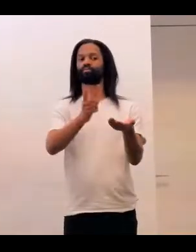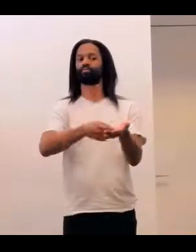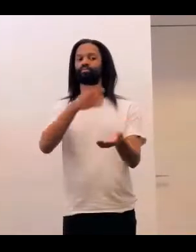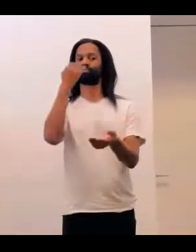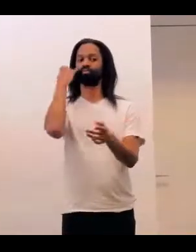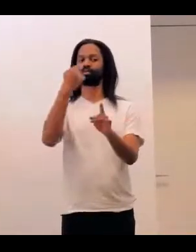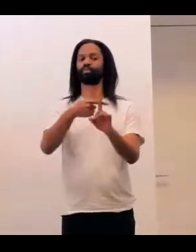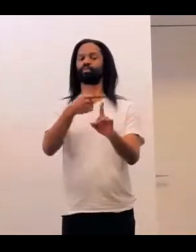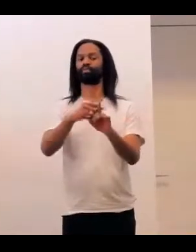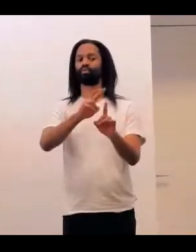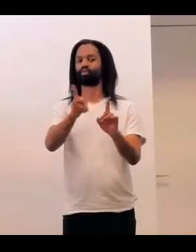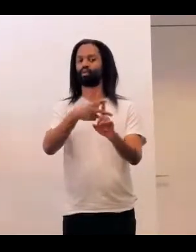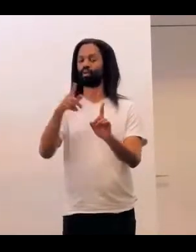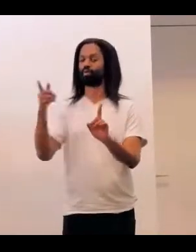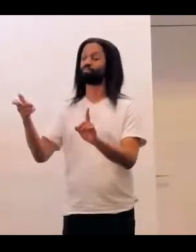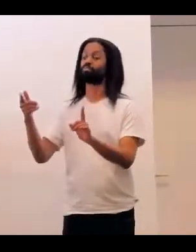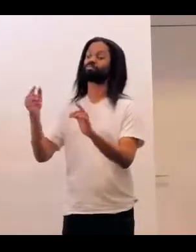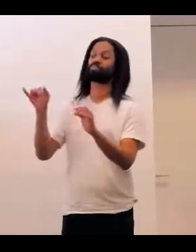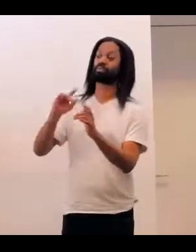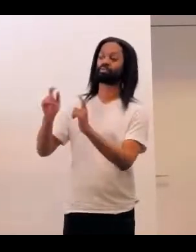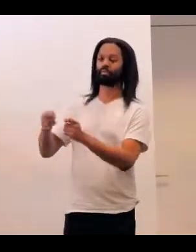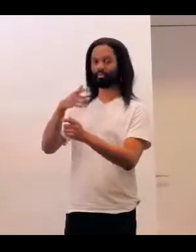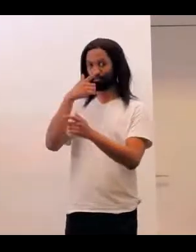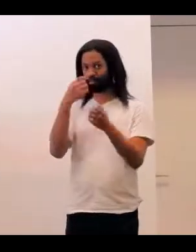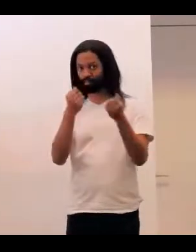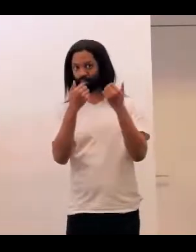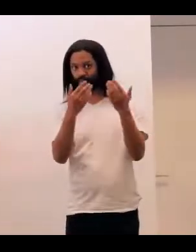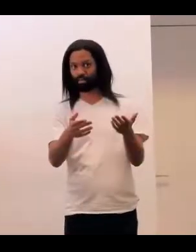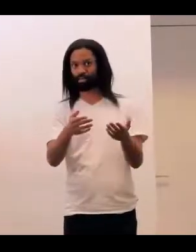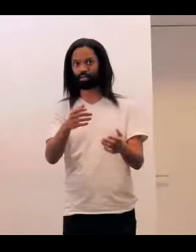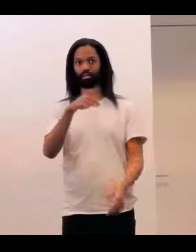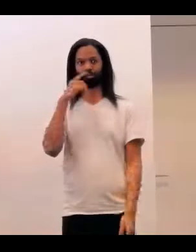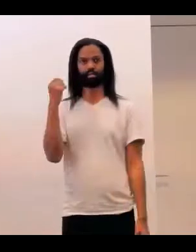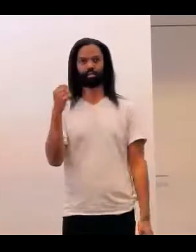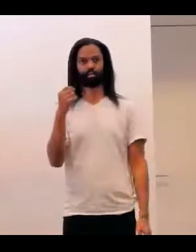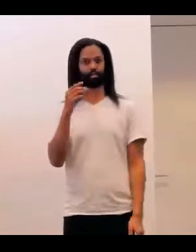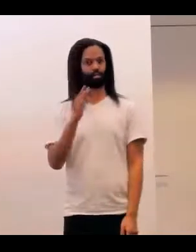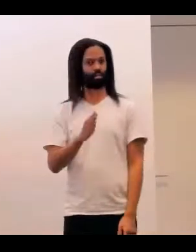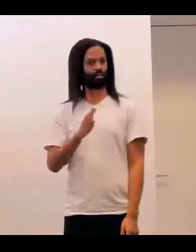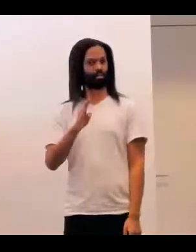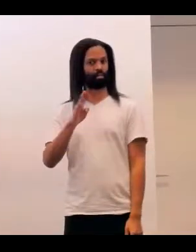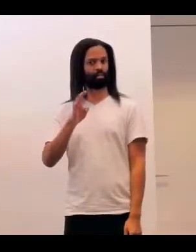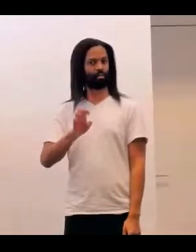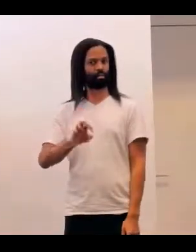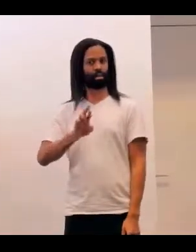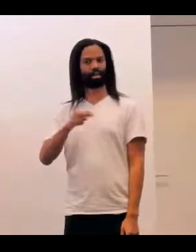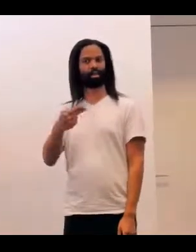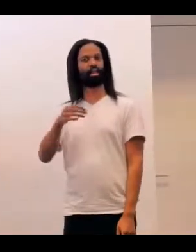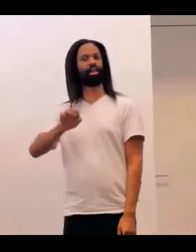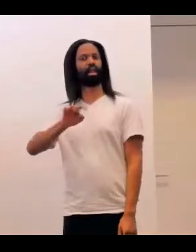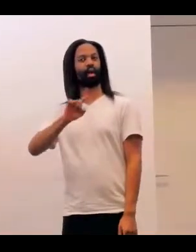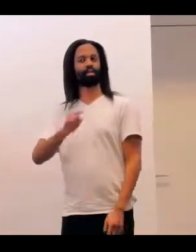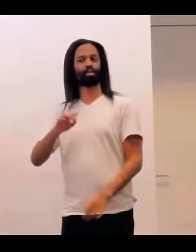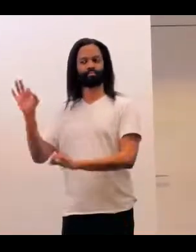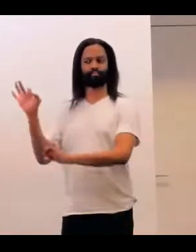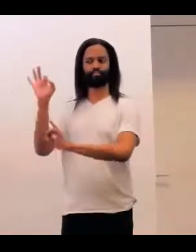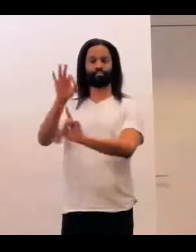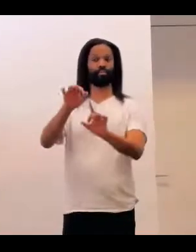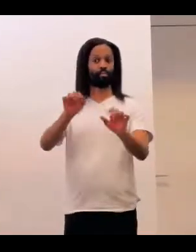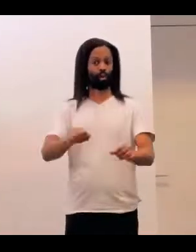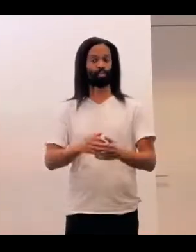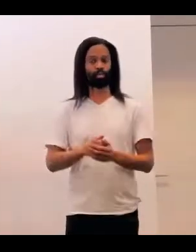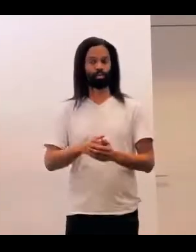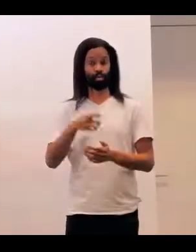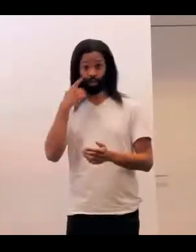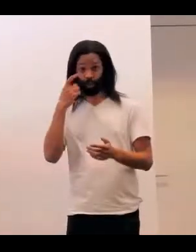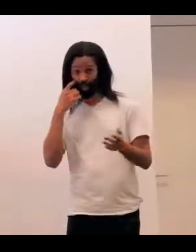et je vous propose de désigner notre collègue Arnaud Bernez pour nous y représenter. Si ça n'appelle pas de commentaires de votre